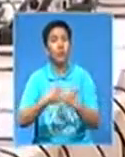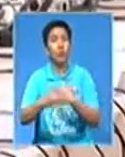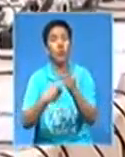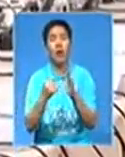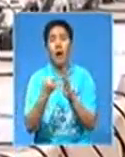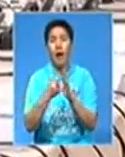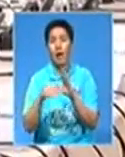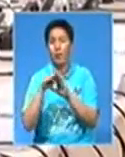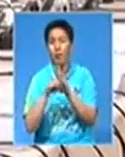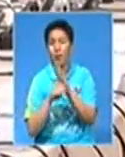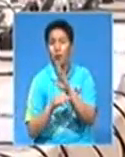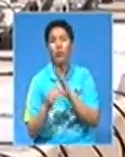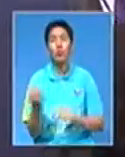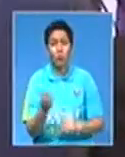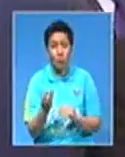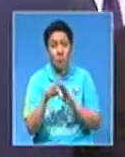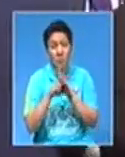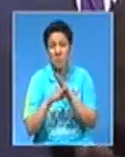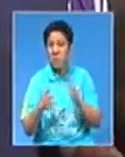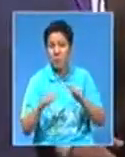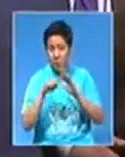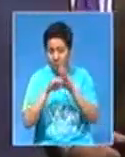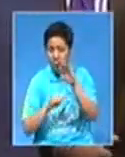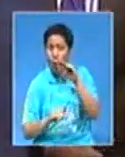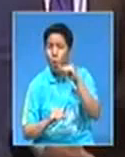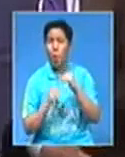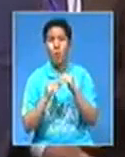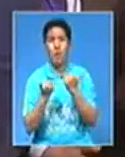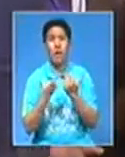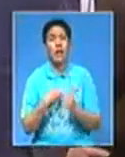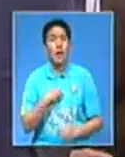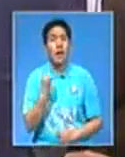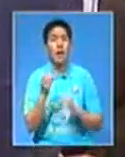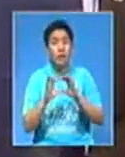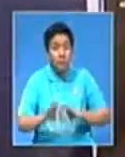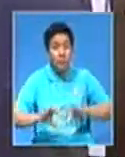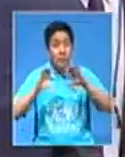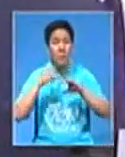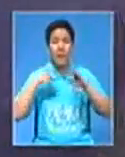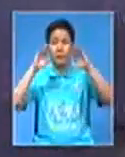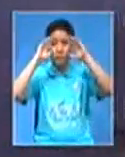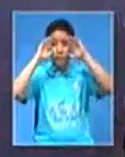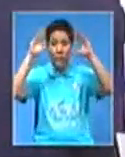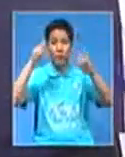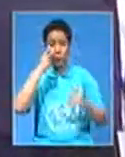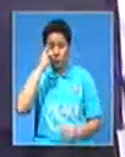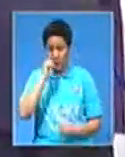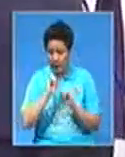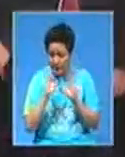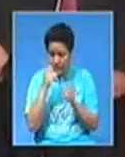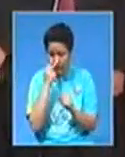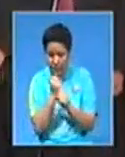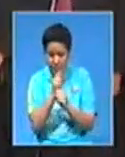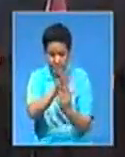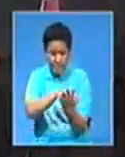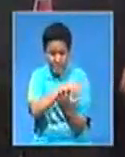ลดขั้นตอนนะครับรวมทั้งต้องการให้รัฐบาลมีวิสัยทัศน์มียุทธศาสตร์ของชาติที่ชัดเจน